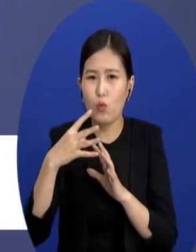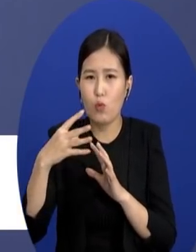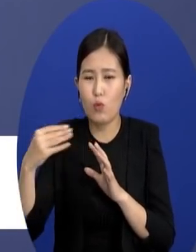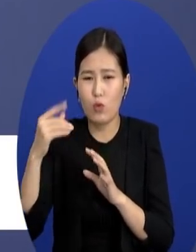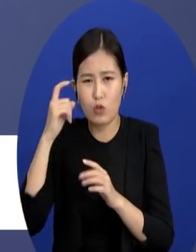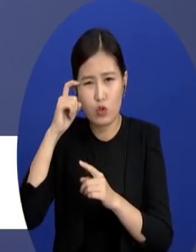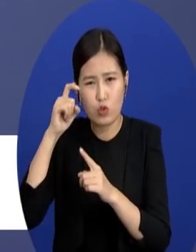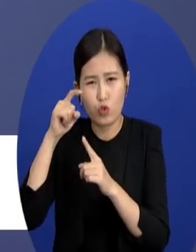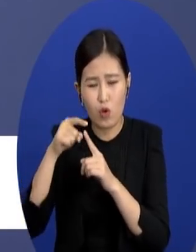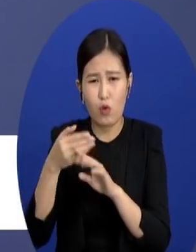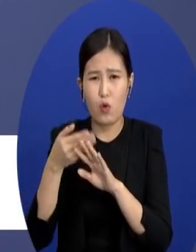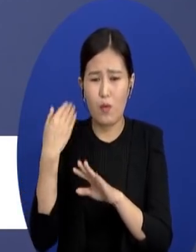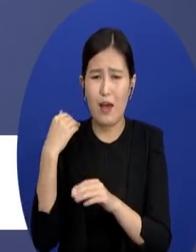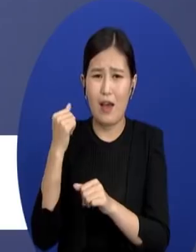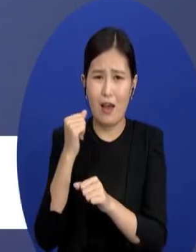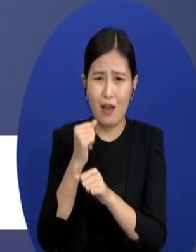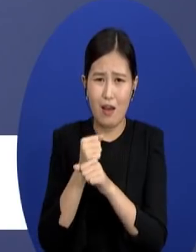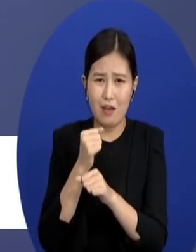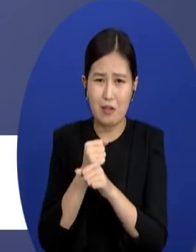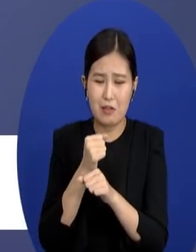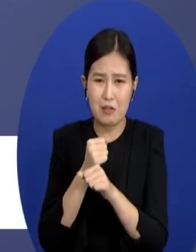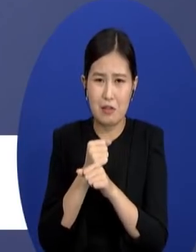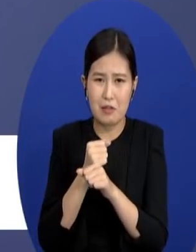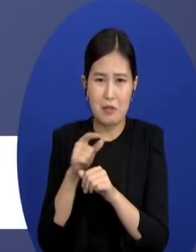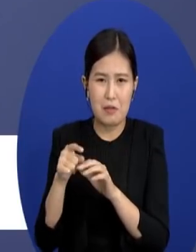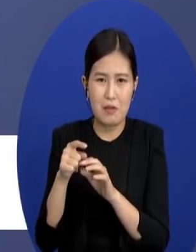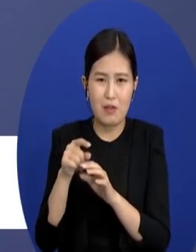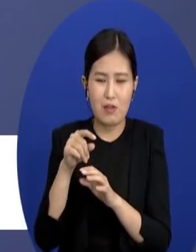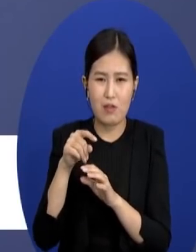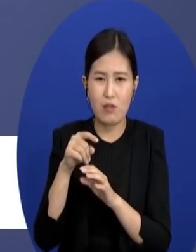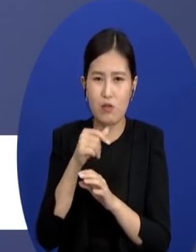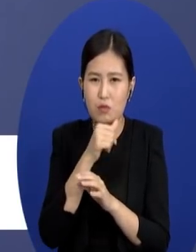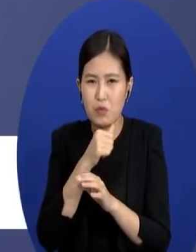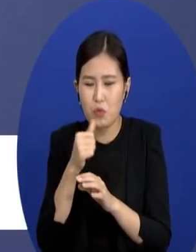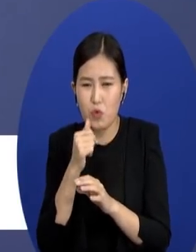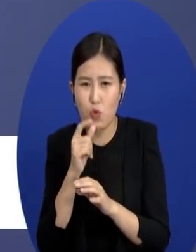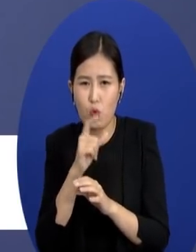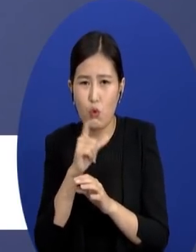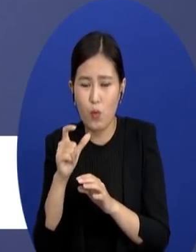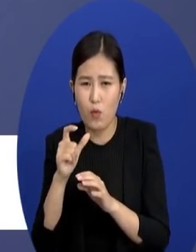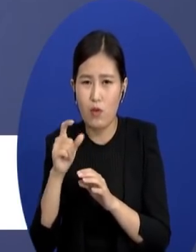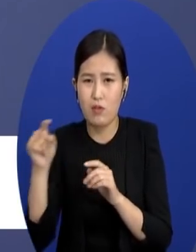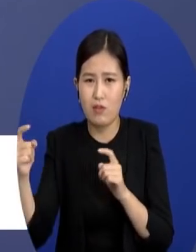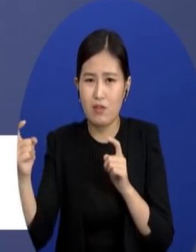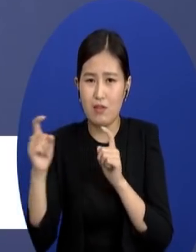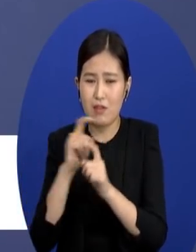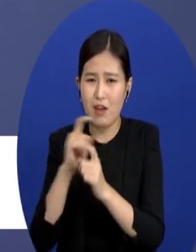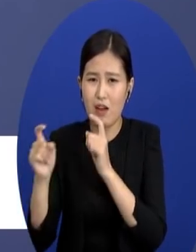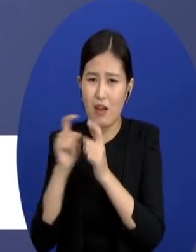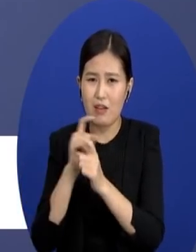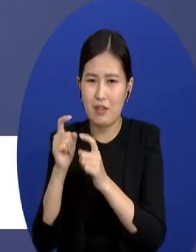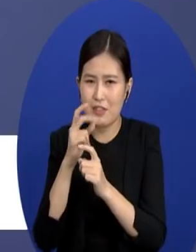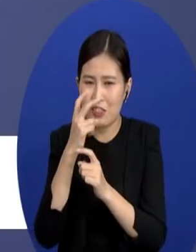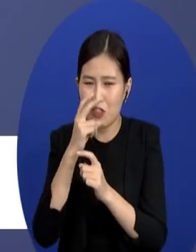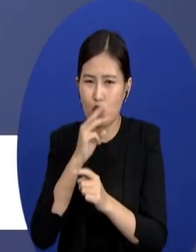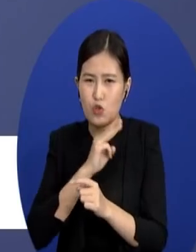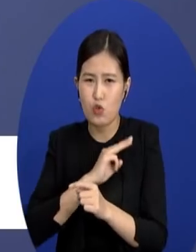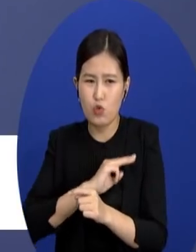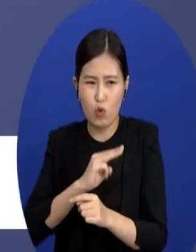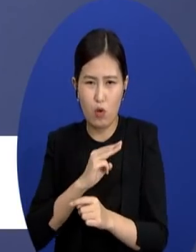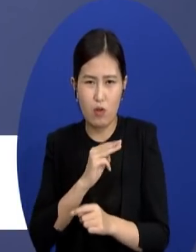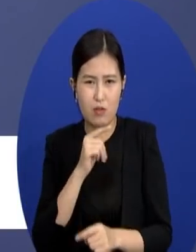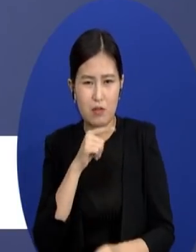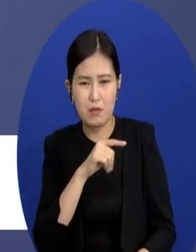ажиллаж байсан тусгай бэлтгэгдсэн хүмүүсээ Хятад Америкийн харилцаанд хяналт тавиулах зорилгоор илгээж байна гэж